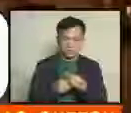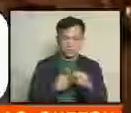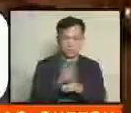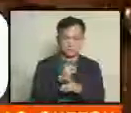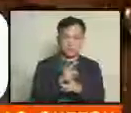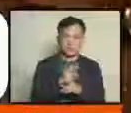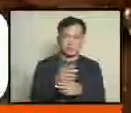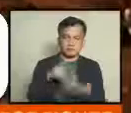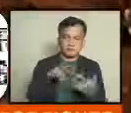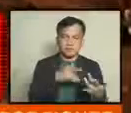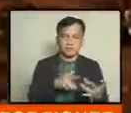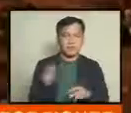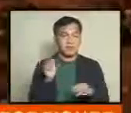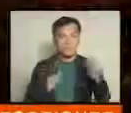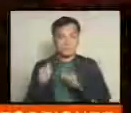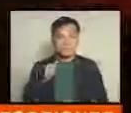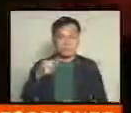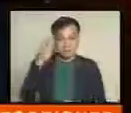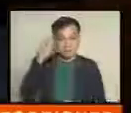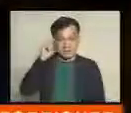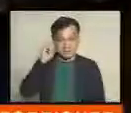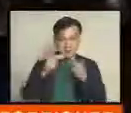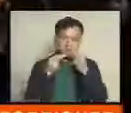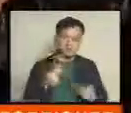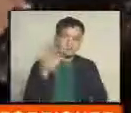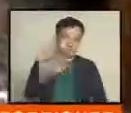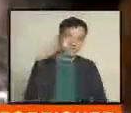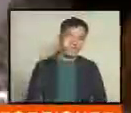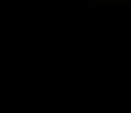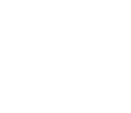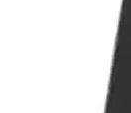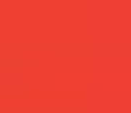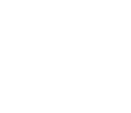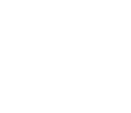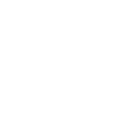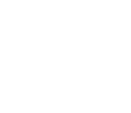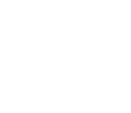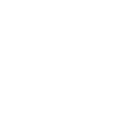Umaaksyon! Hannibal Talete, News 5.